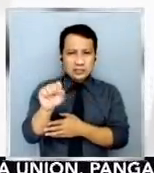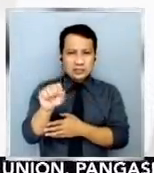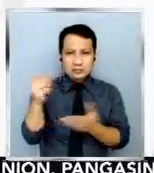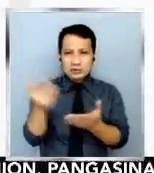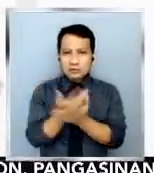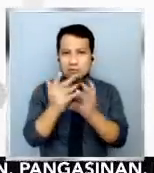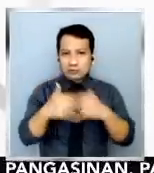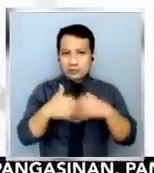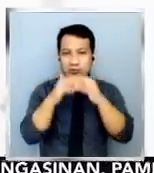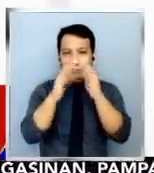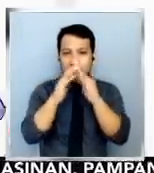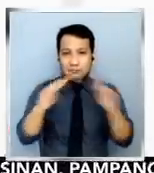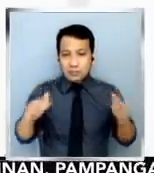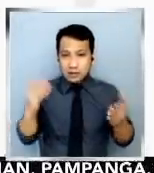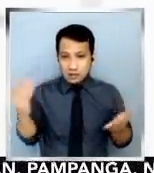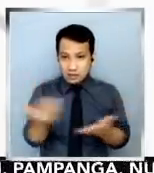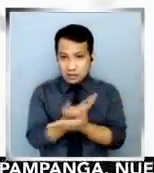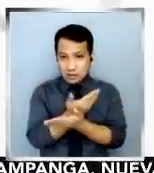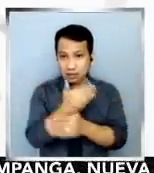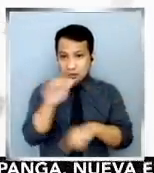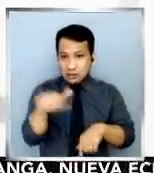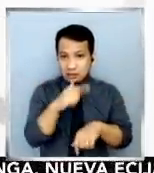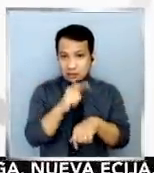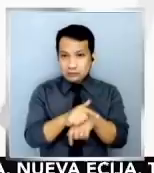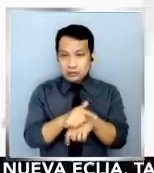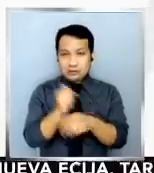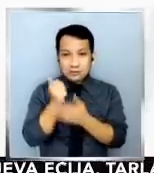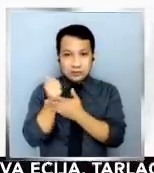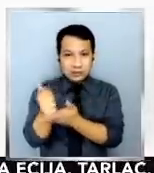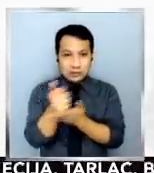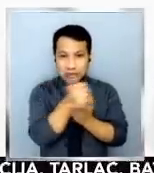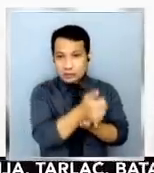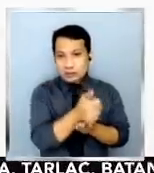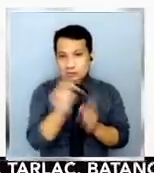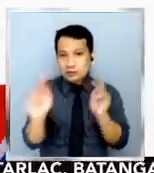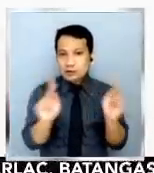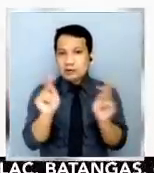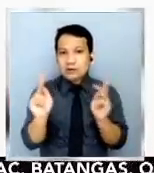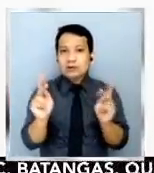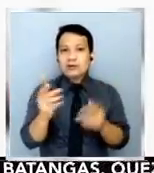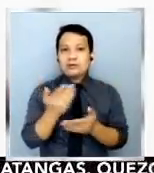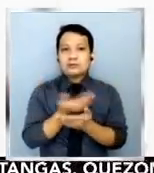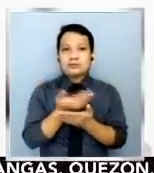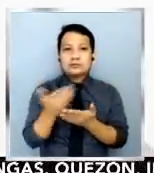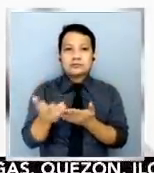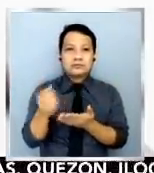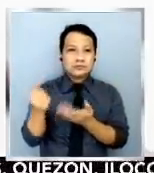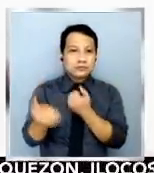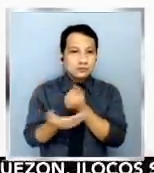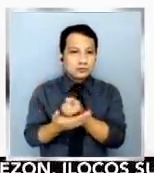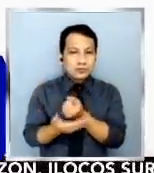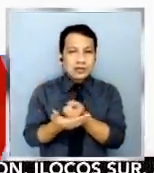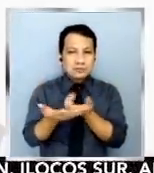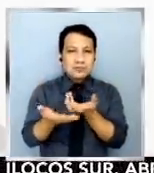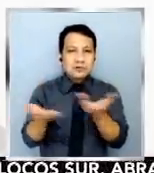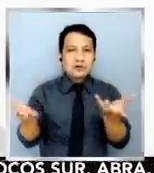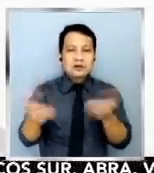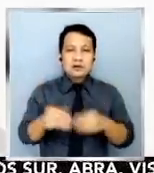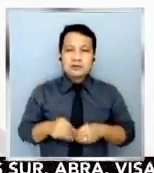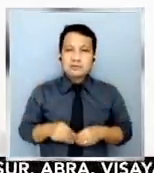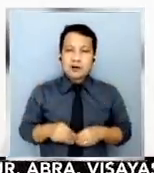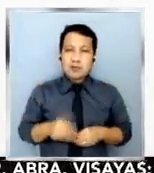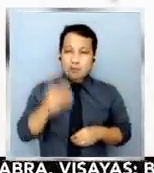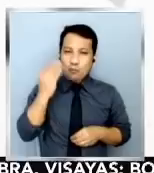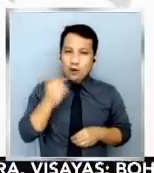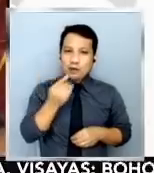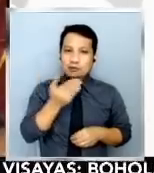at nakakatulong siya sa napakadaming tao na pinapaswerdo niya. Mm-mm. Na talagang, alam mo yun,